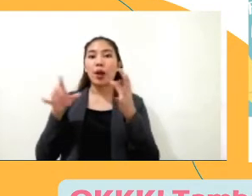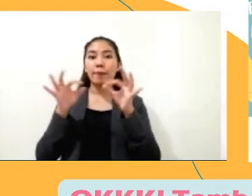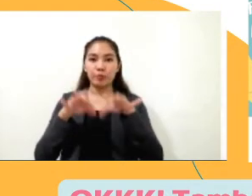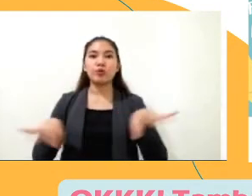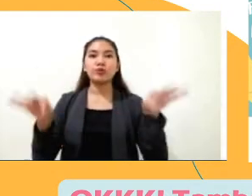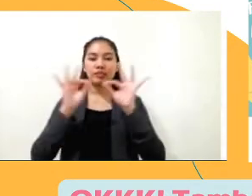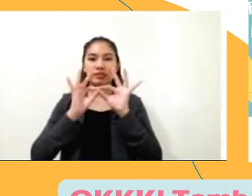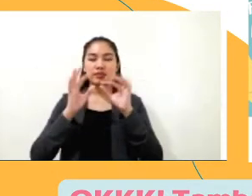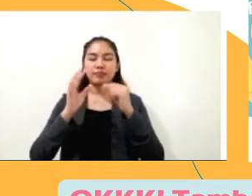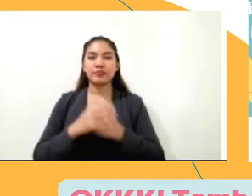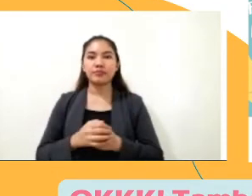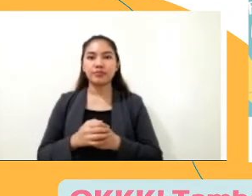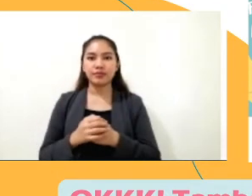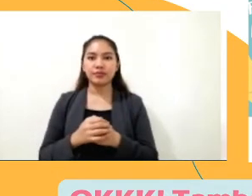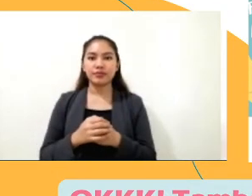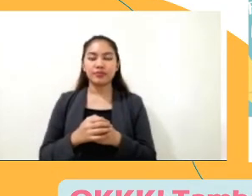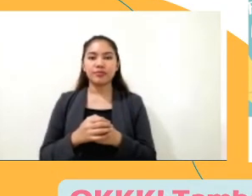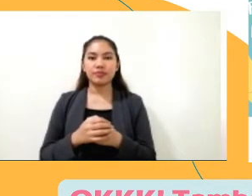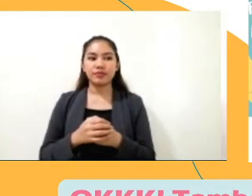Dito po sa may bandang kanan,